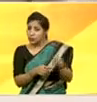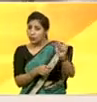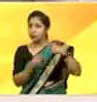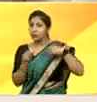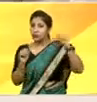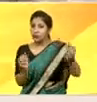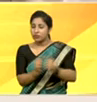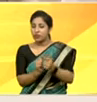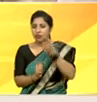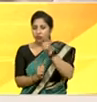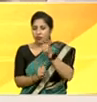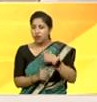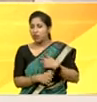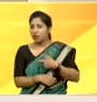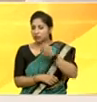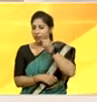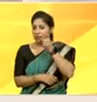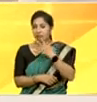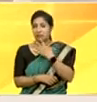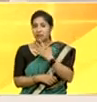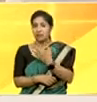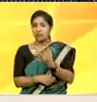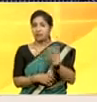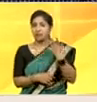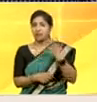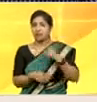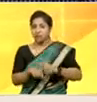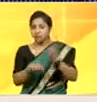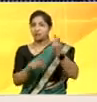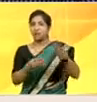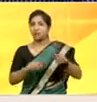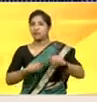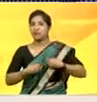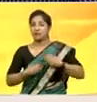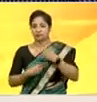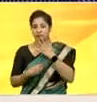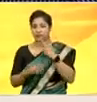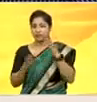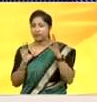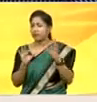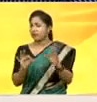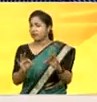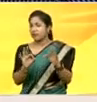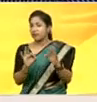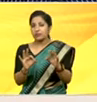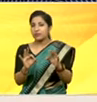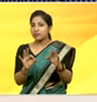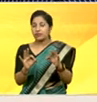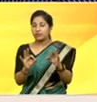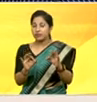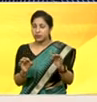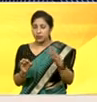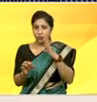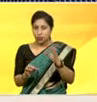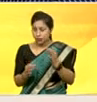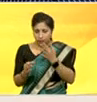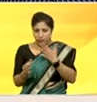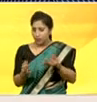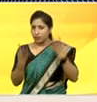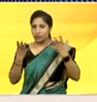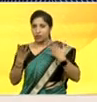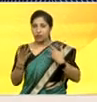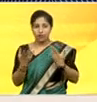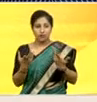इस कॉफी का स्वाद लेने का मौका मिला था। इसके टेस्ट की तो पूछिए ही मत, कमाल की होती है ये